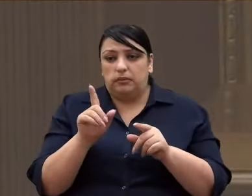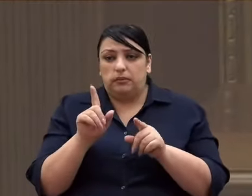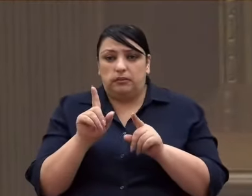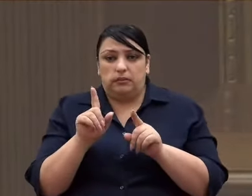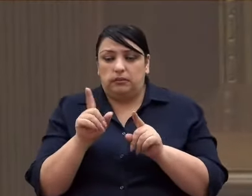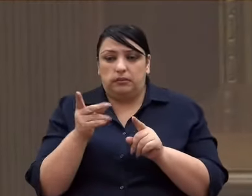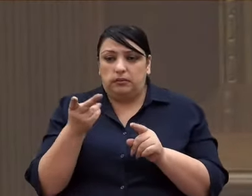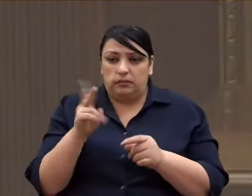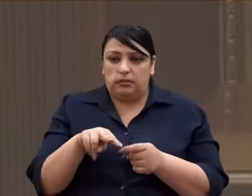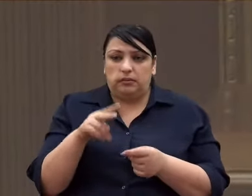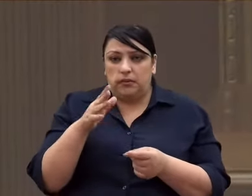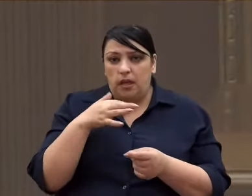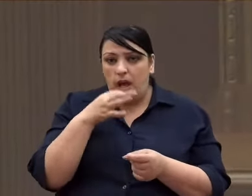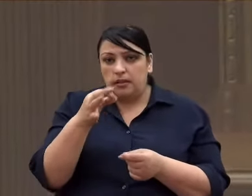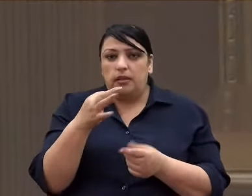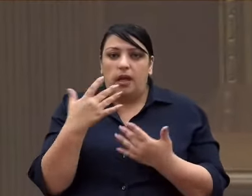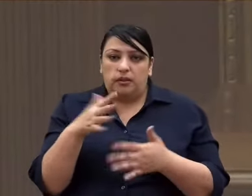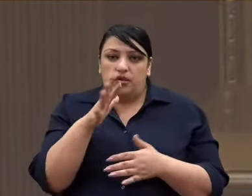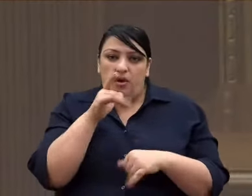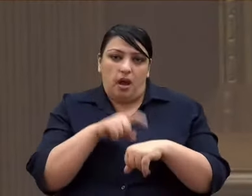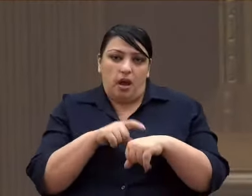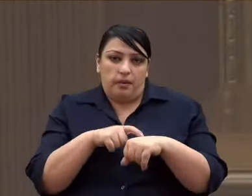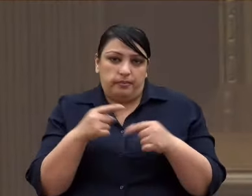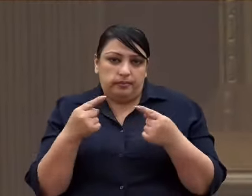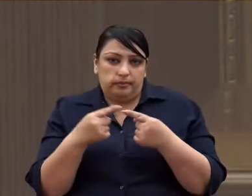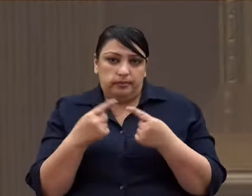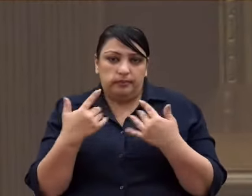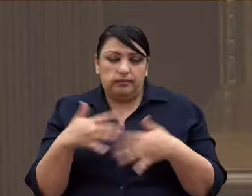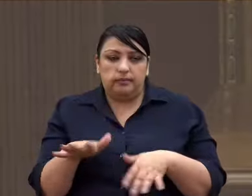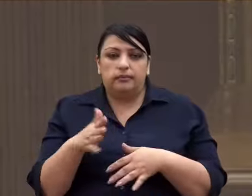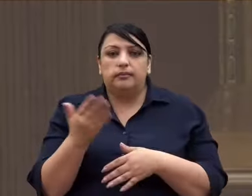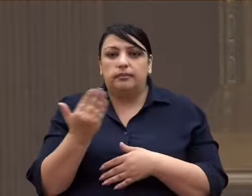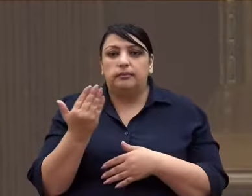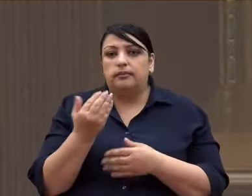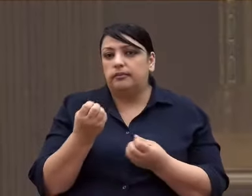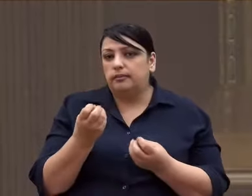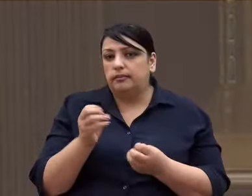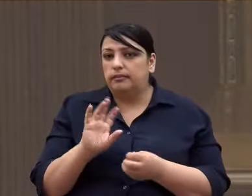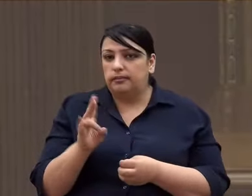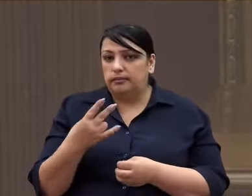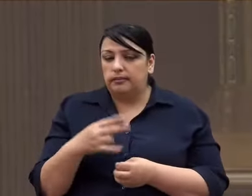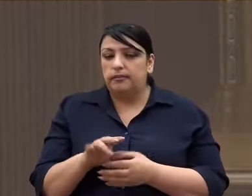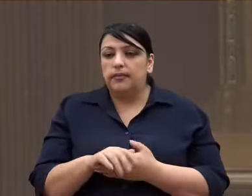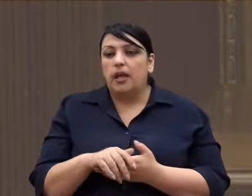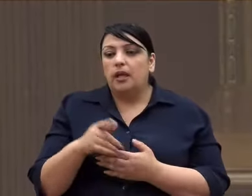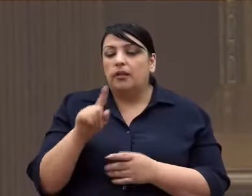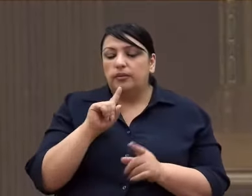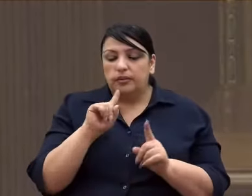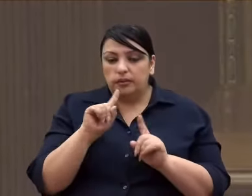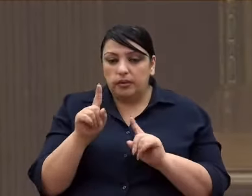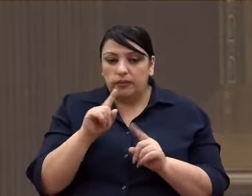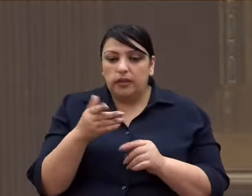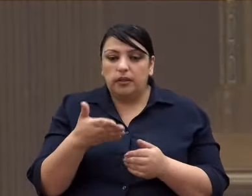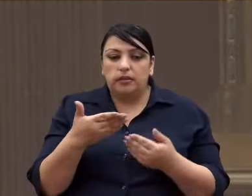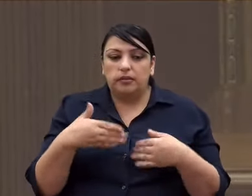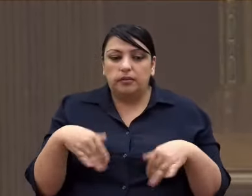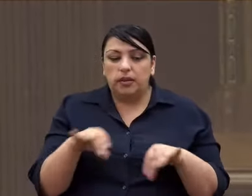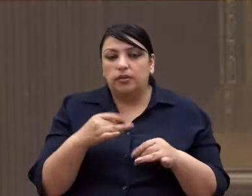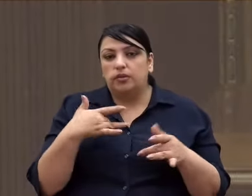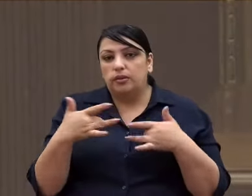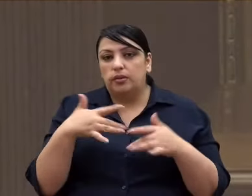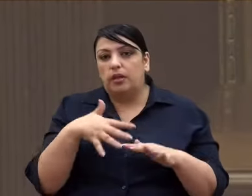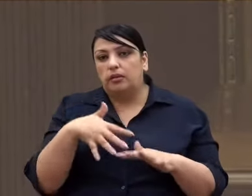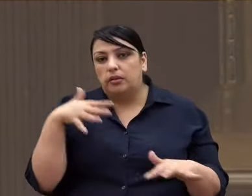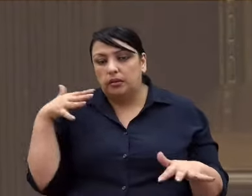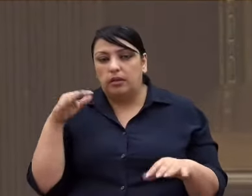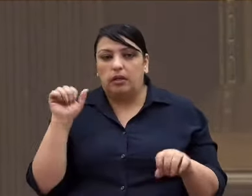չի կարող լինել, նաև շնորհակալ եմ Եվրոպական ինտեգրացիայի հանձնաժողովին այս միջոցառումը